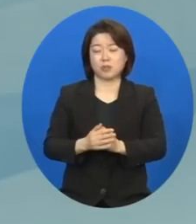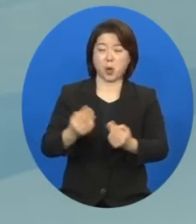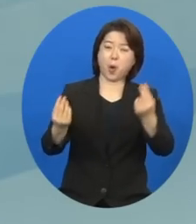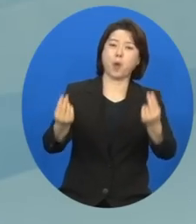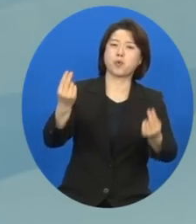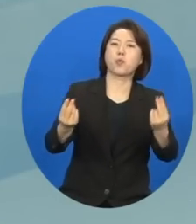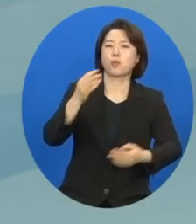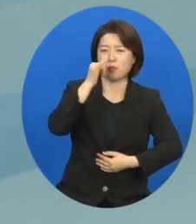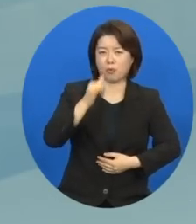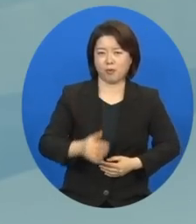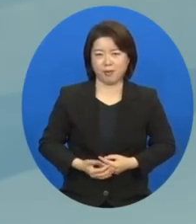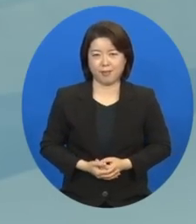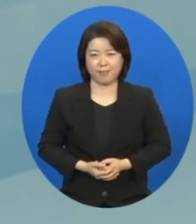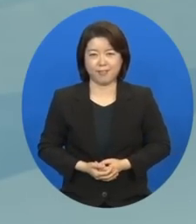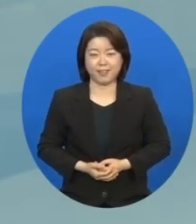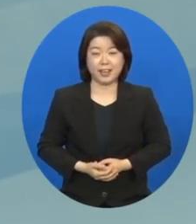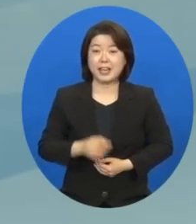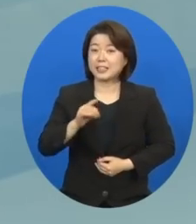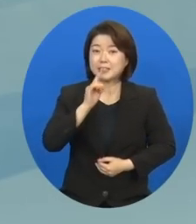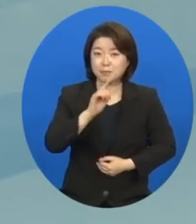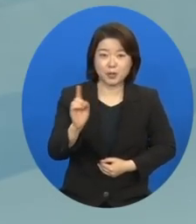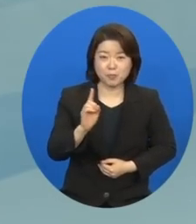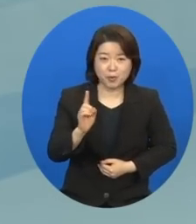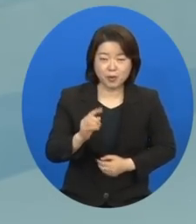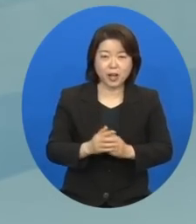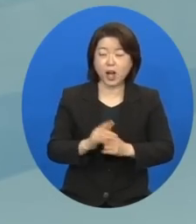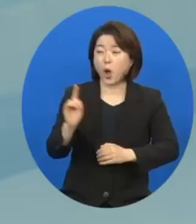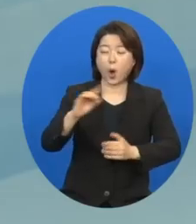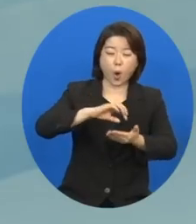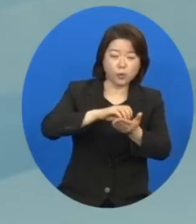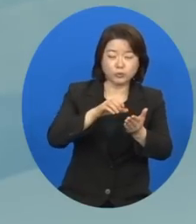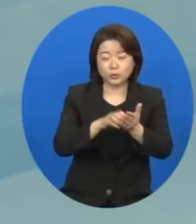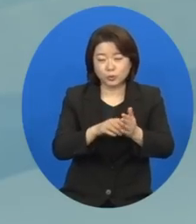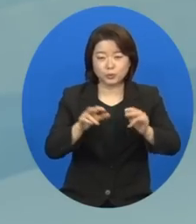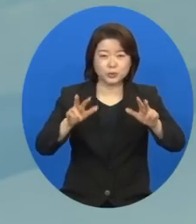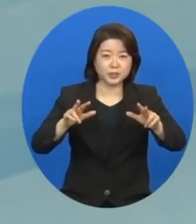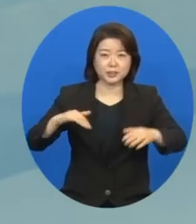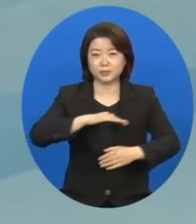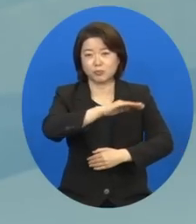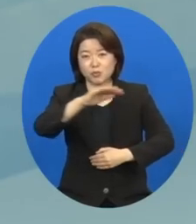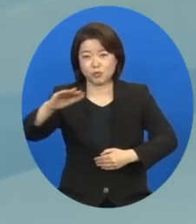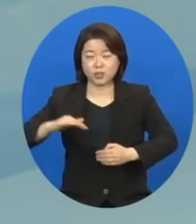하세요. 그 얘기는 어느 정도 지금 우리가